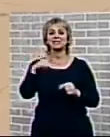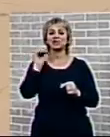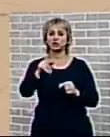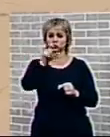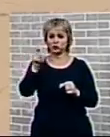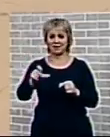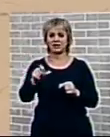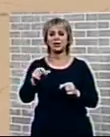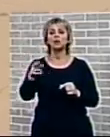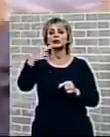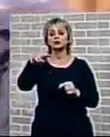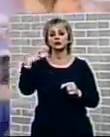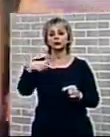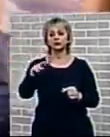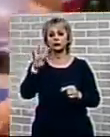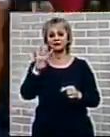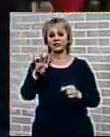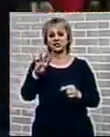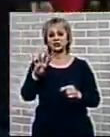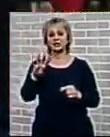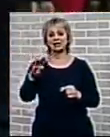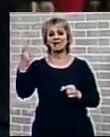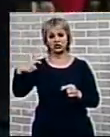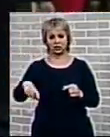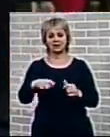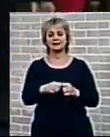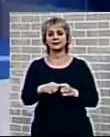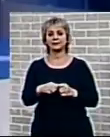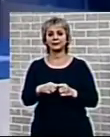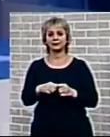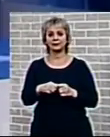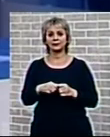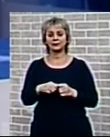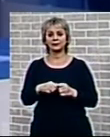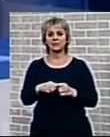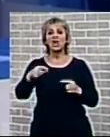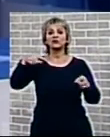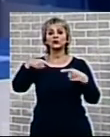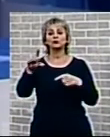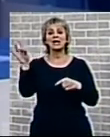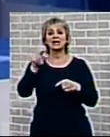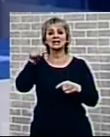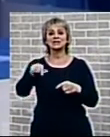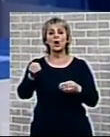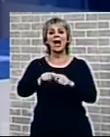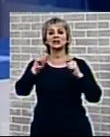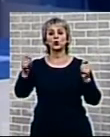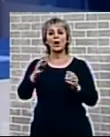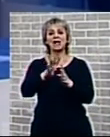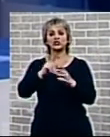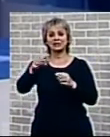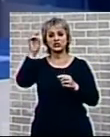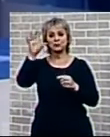тысяч человек. Мария Индрикова, Станислав Фоменко, Дон-24, Новочеркасск. Футбольный Ростов откроет